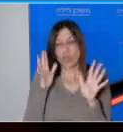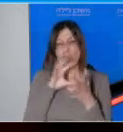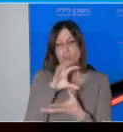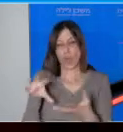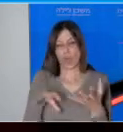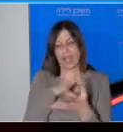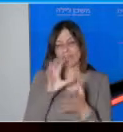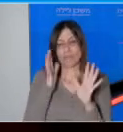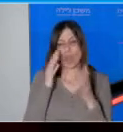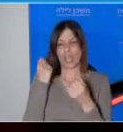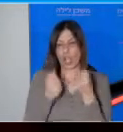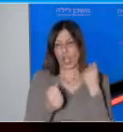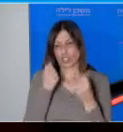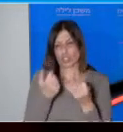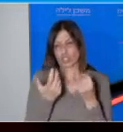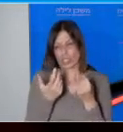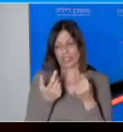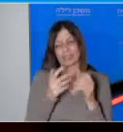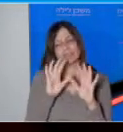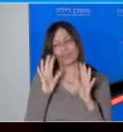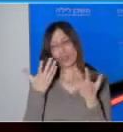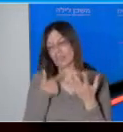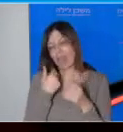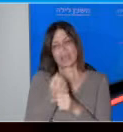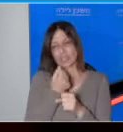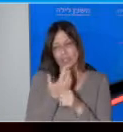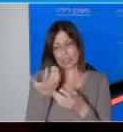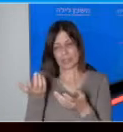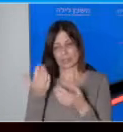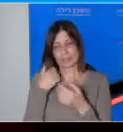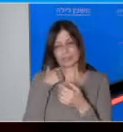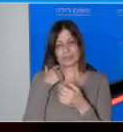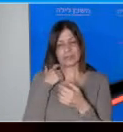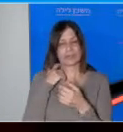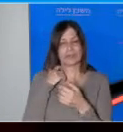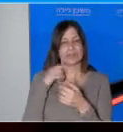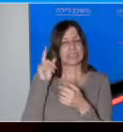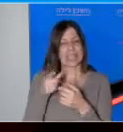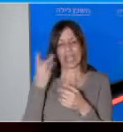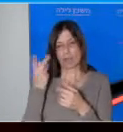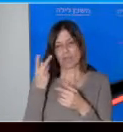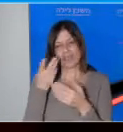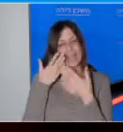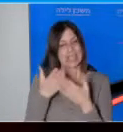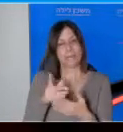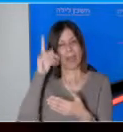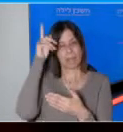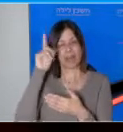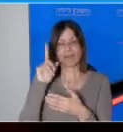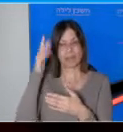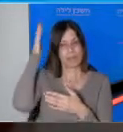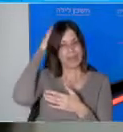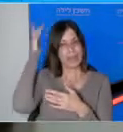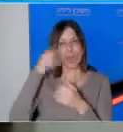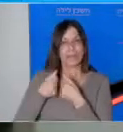מורכבת ומאוד מאוד קשה, וכנראה שאין מה לעשות. עוד פעם, צריכים כמובן עזרה מלמעלה, אבל בנט לא